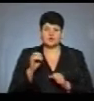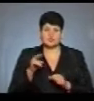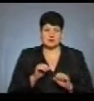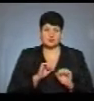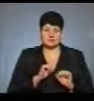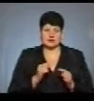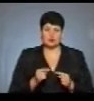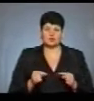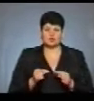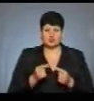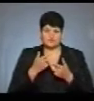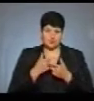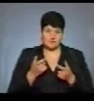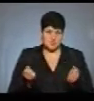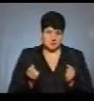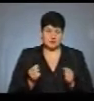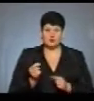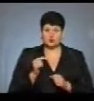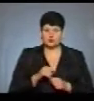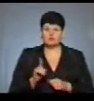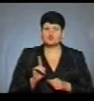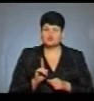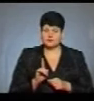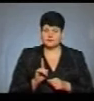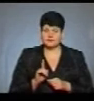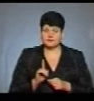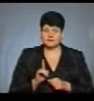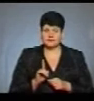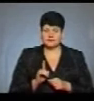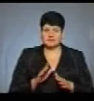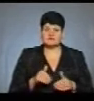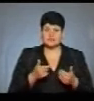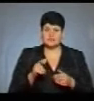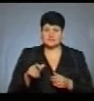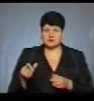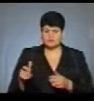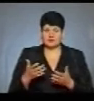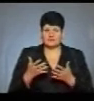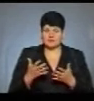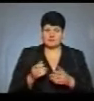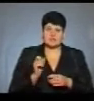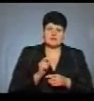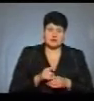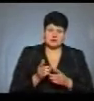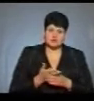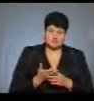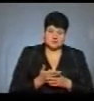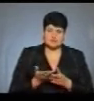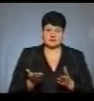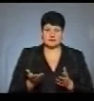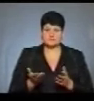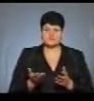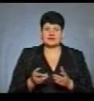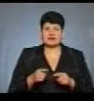для уточнення інформації. Тому що от звертаються люди, ми виясняємо, чи призначена субсидія. Разом з цим